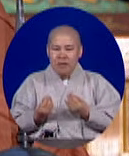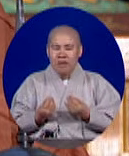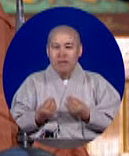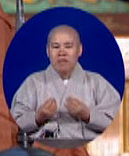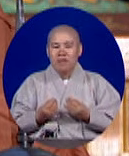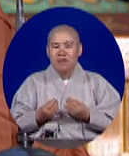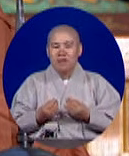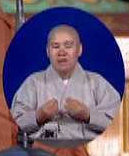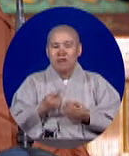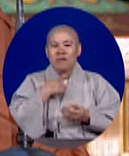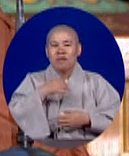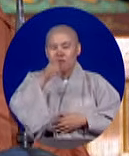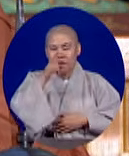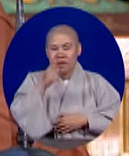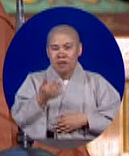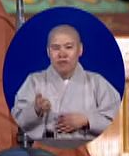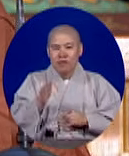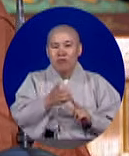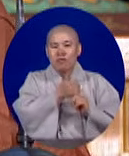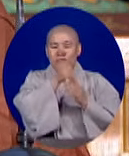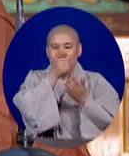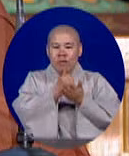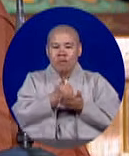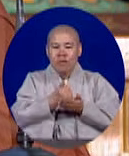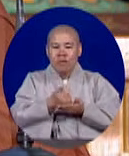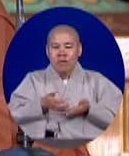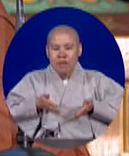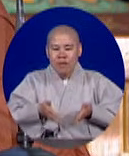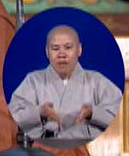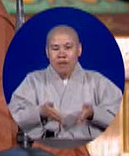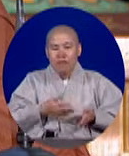근데 분명히 부처님한테도 생로병사가 있었단 말이에요.